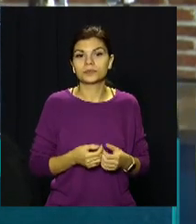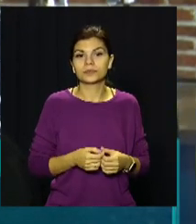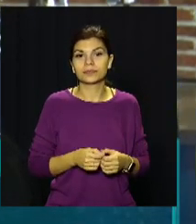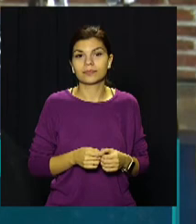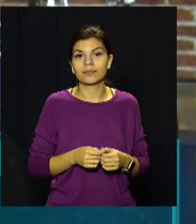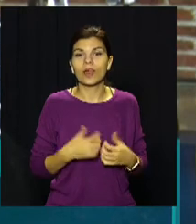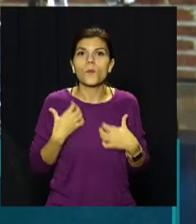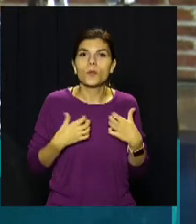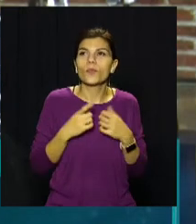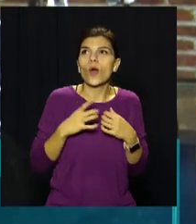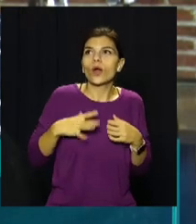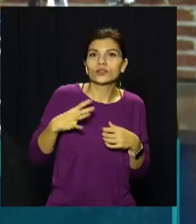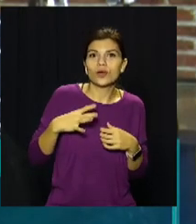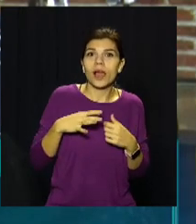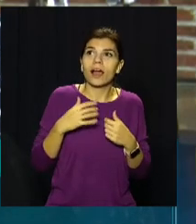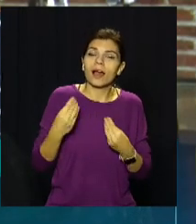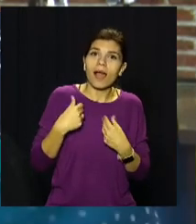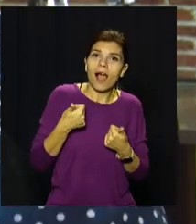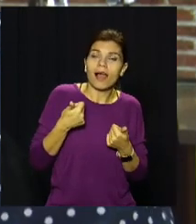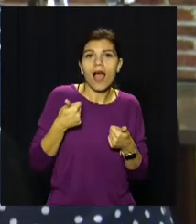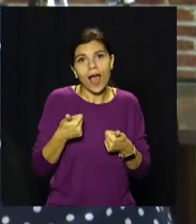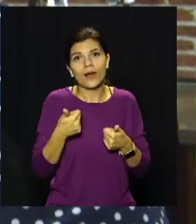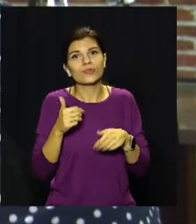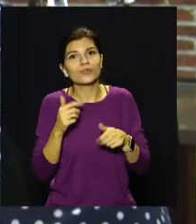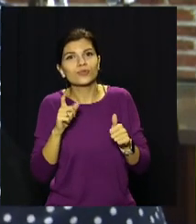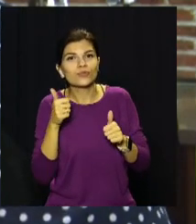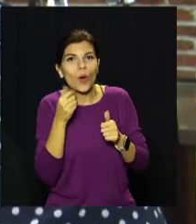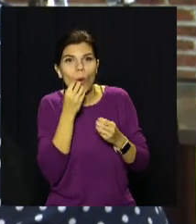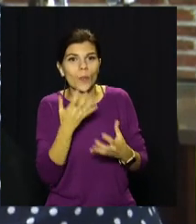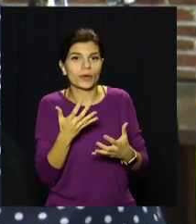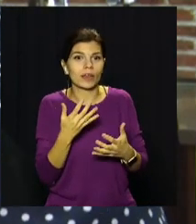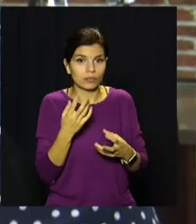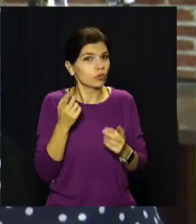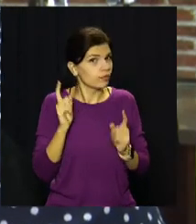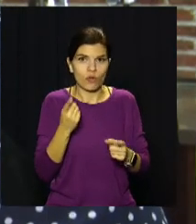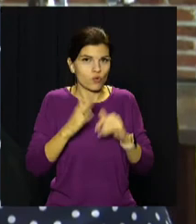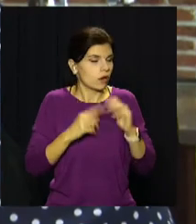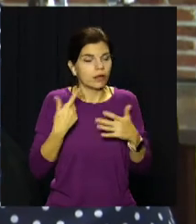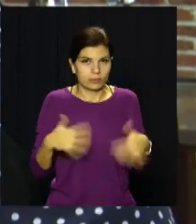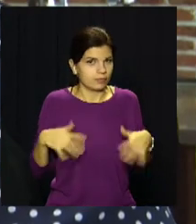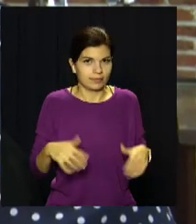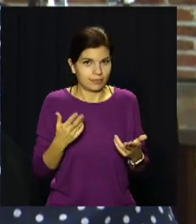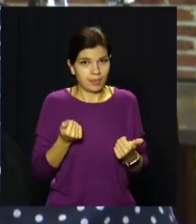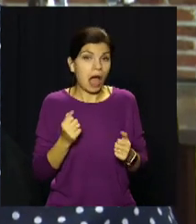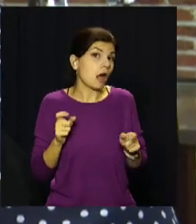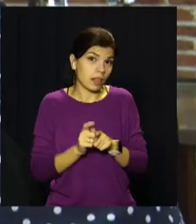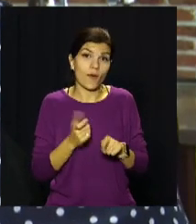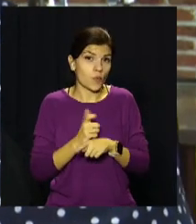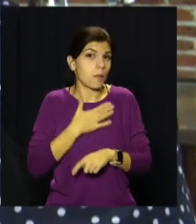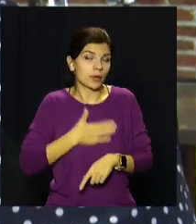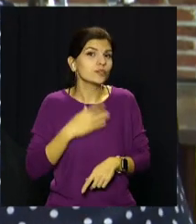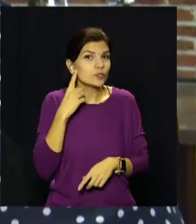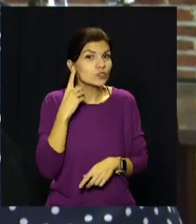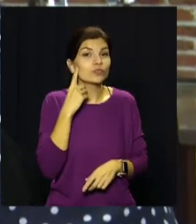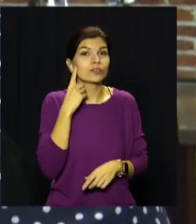чого очікування, чого-то такого хорошого, доброго. От, да, от, дійсно, дрожали руки. А так було приємно